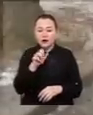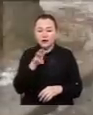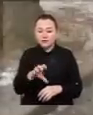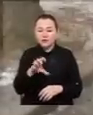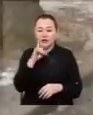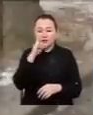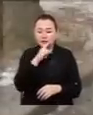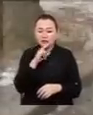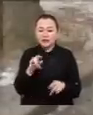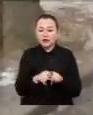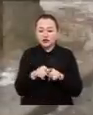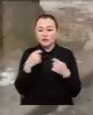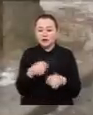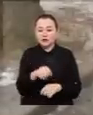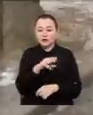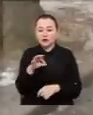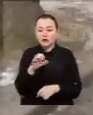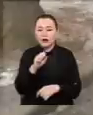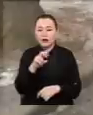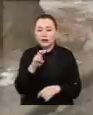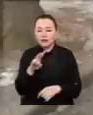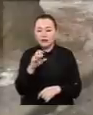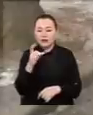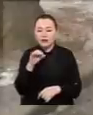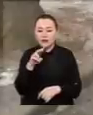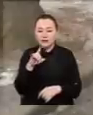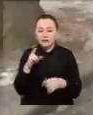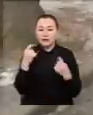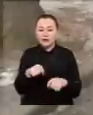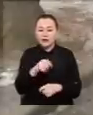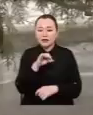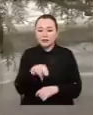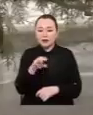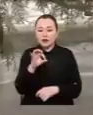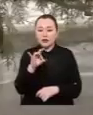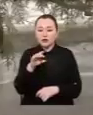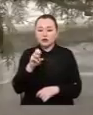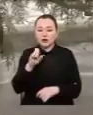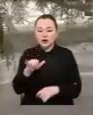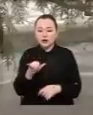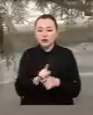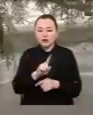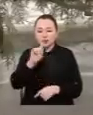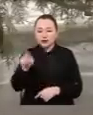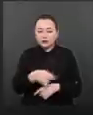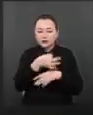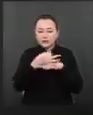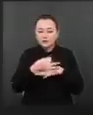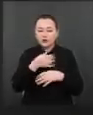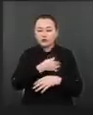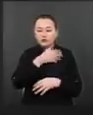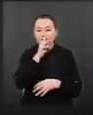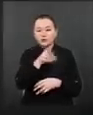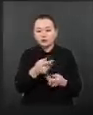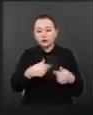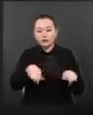также продавца ТО «Алан Риэлти» и продавца ИП «Ортау». Мы также отправили запрос в